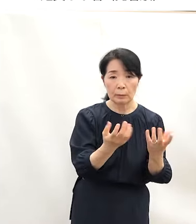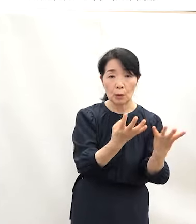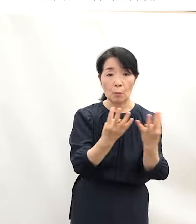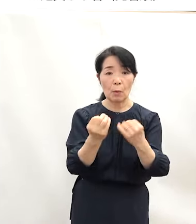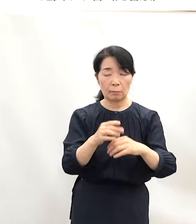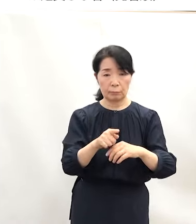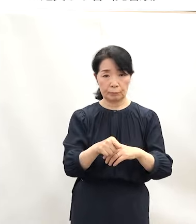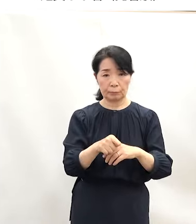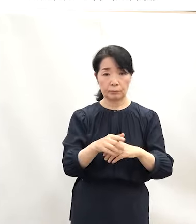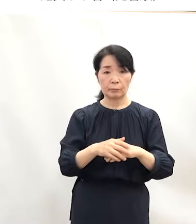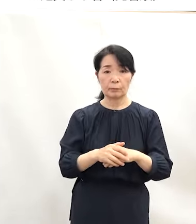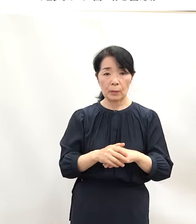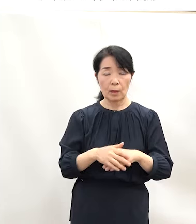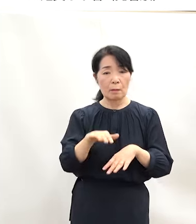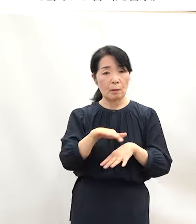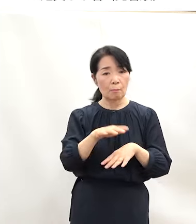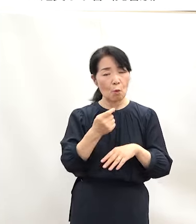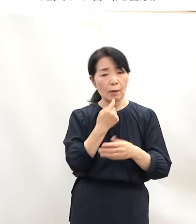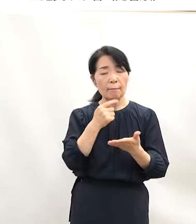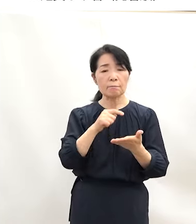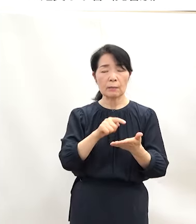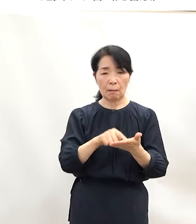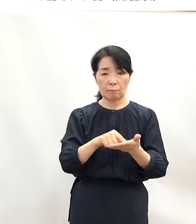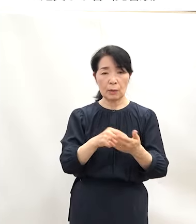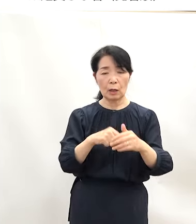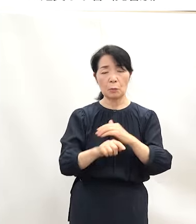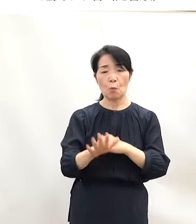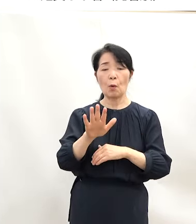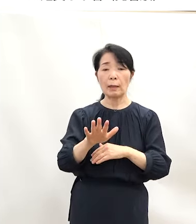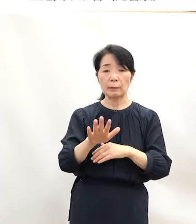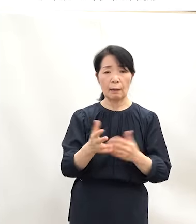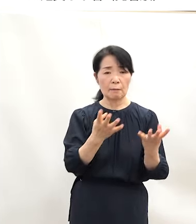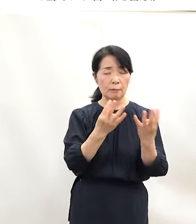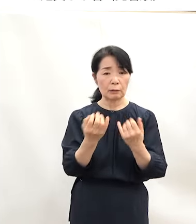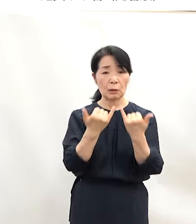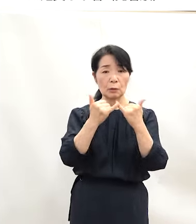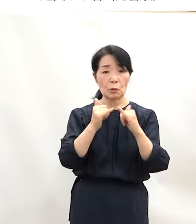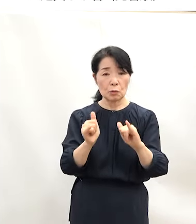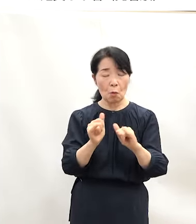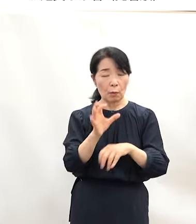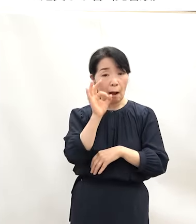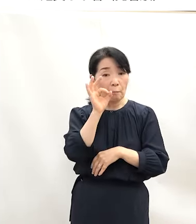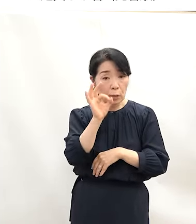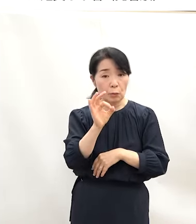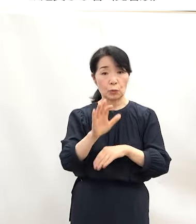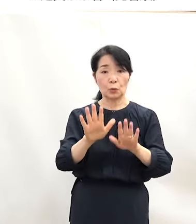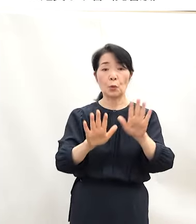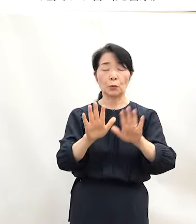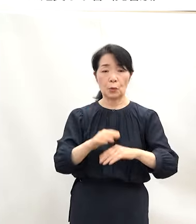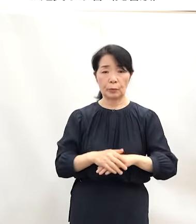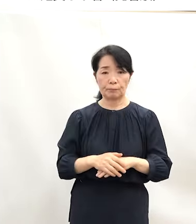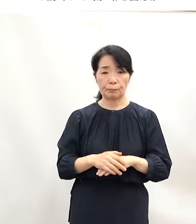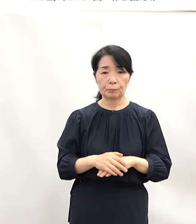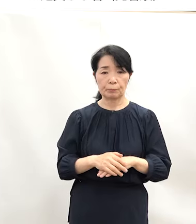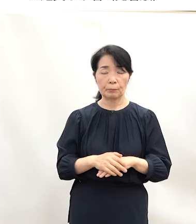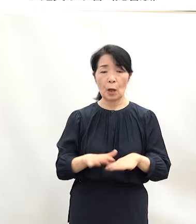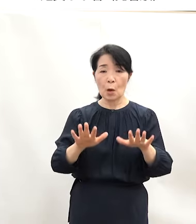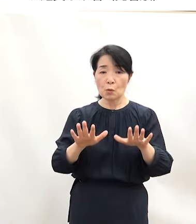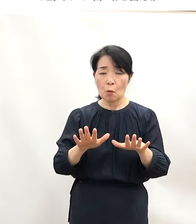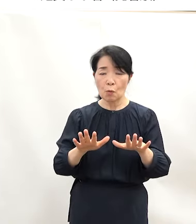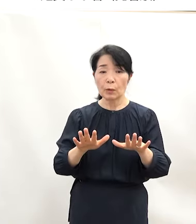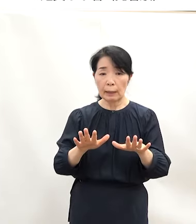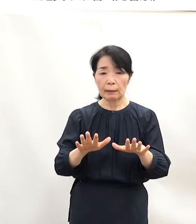なせいか、多くの皆さんに、視聴いただいています。まあ、今回のに限らず、